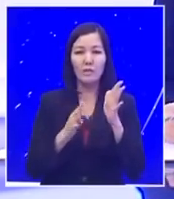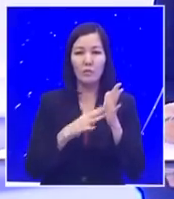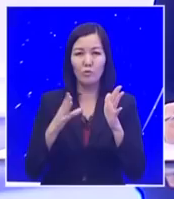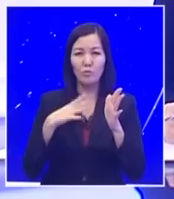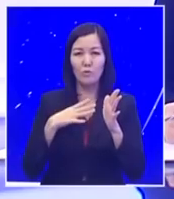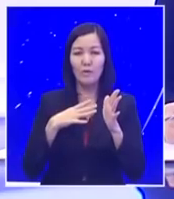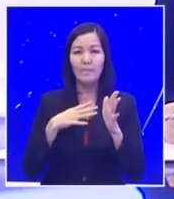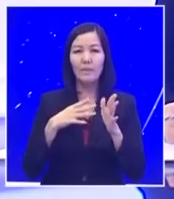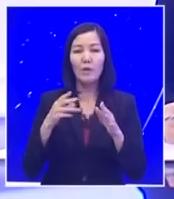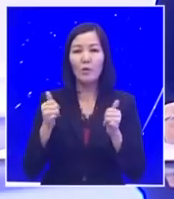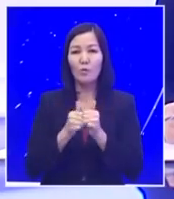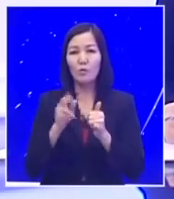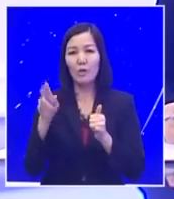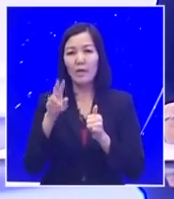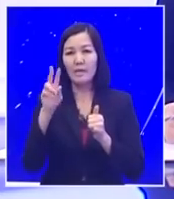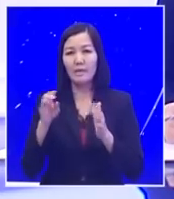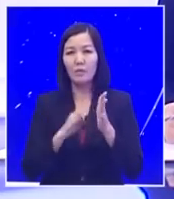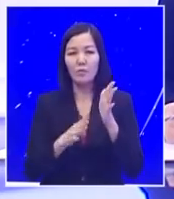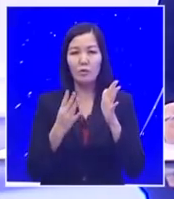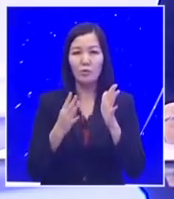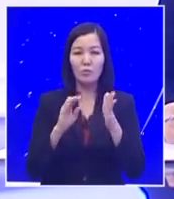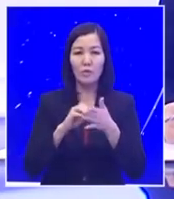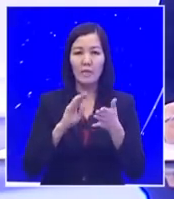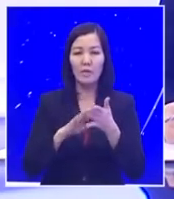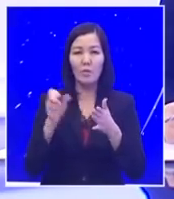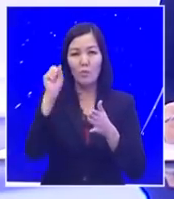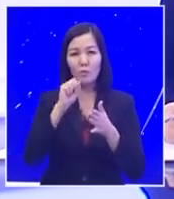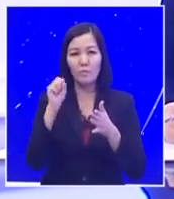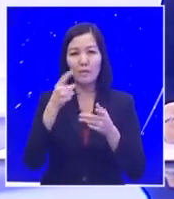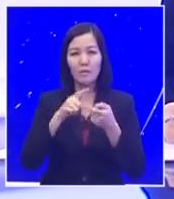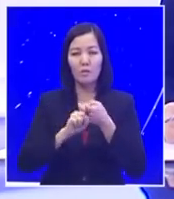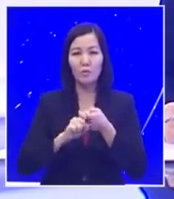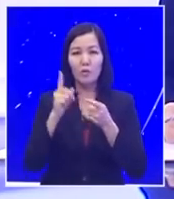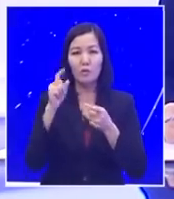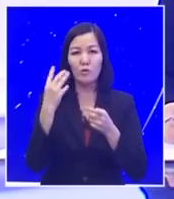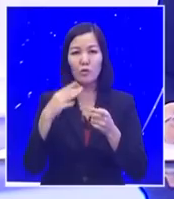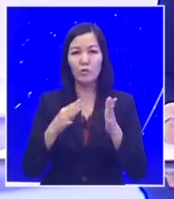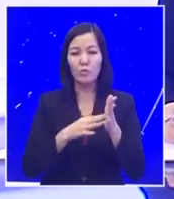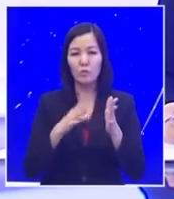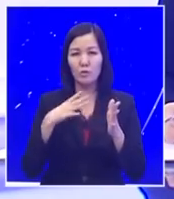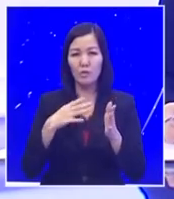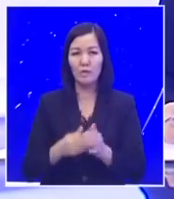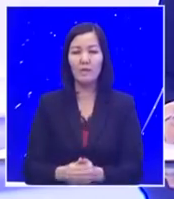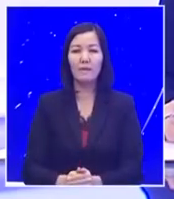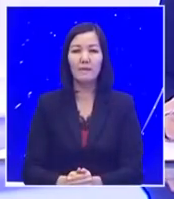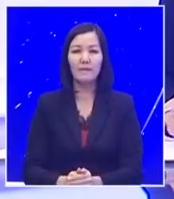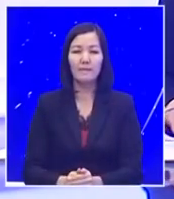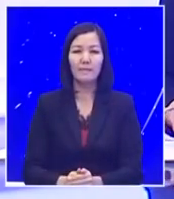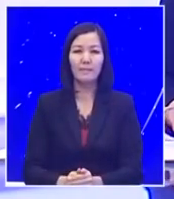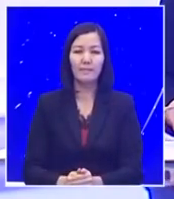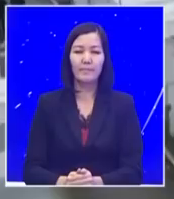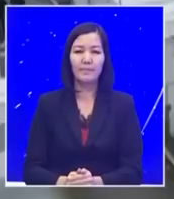10789-ға жетті. Көрші Қырғызстанда 94 жағдай тіркелсе, Өзбекстанда дерті жұқтырғандар саны 149-ға жетті.